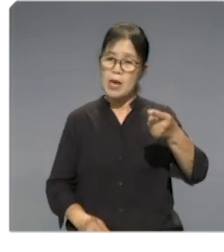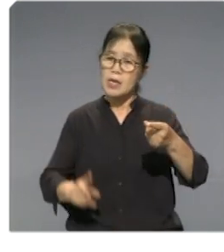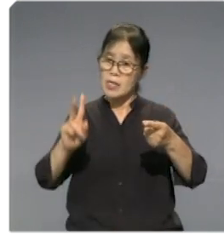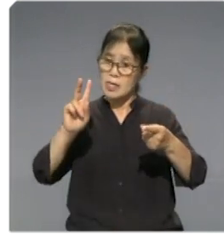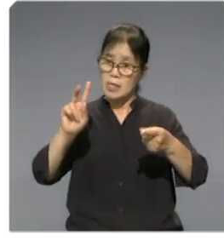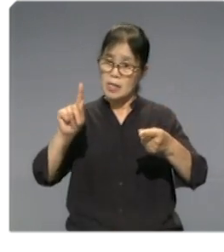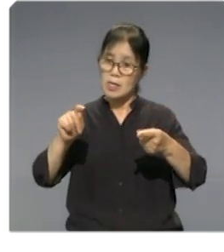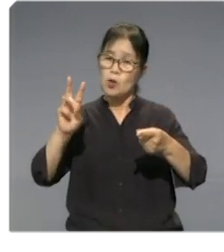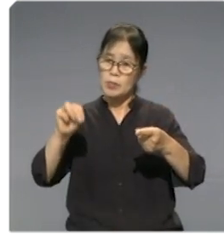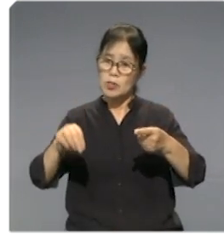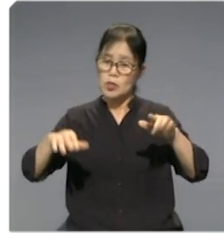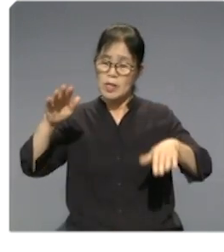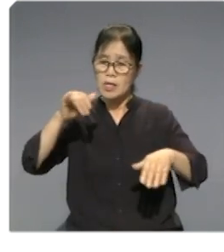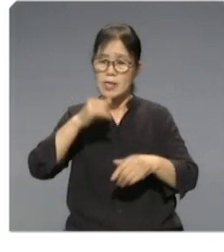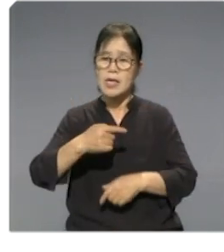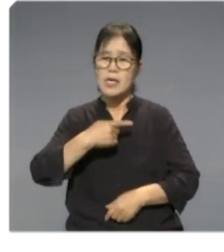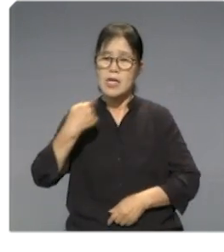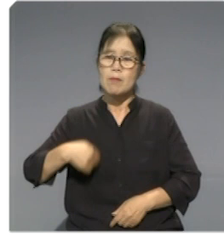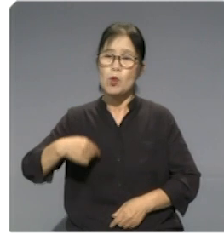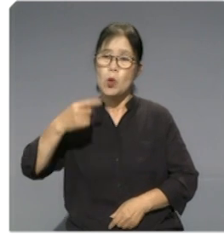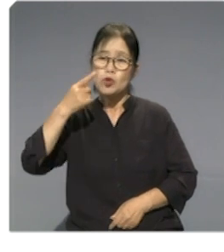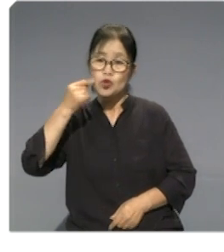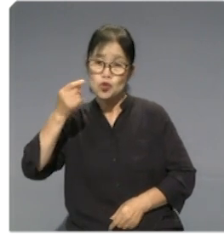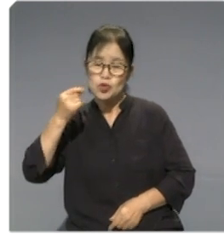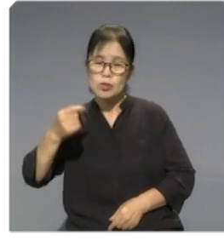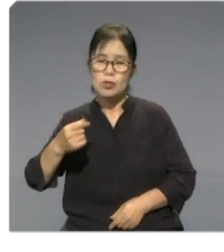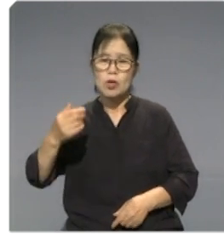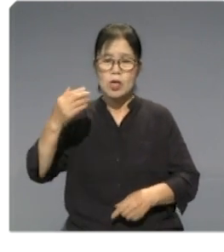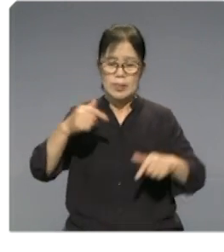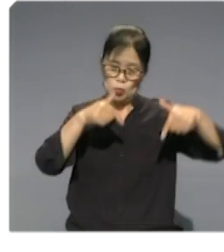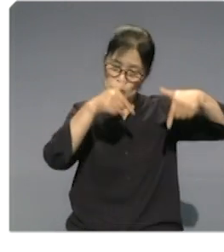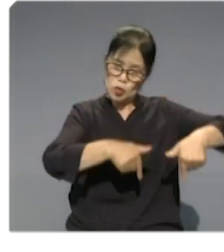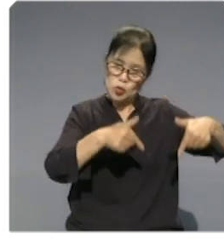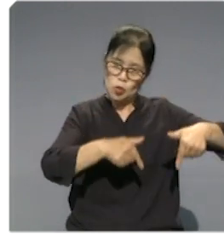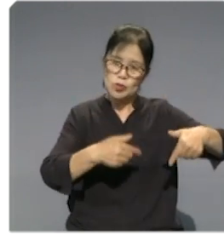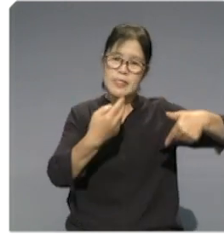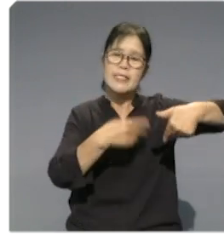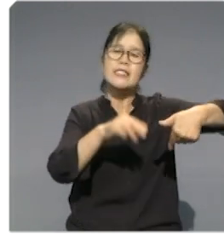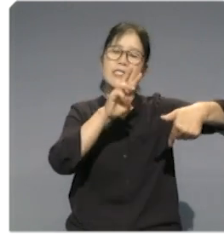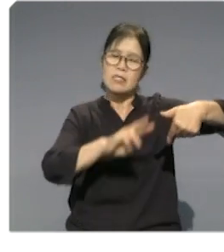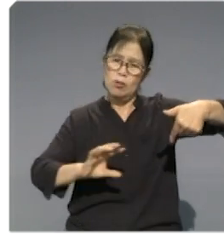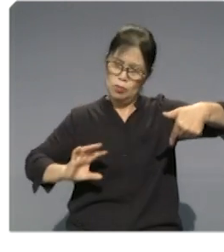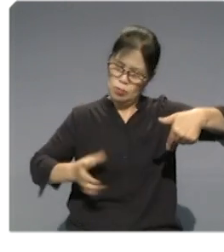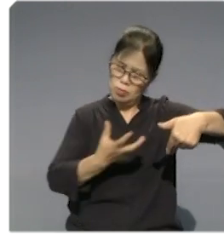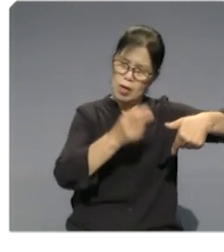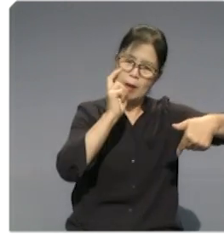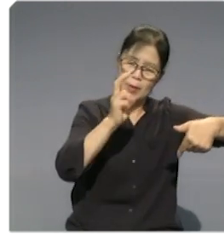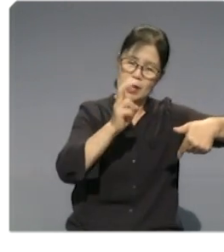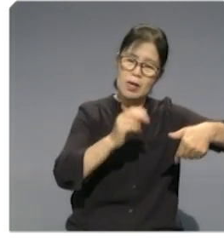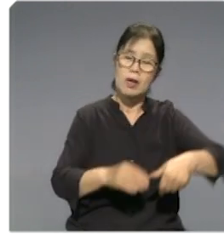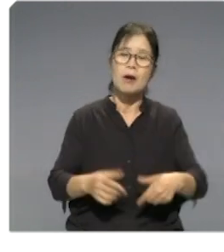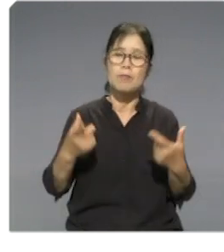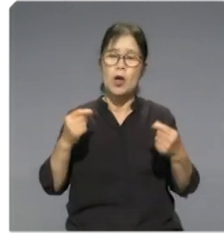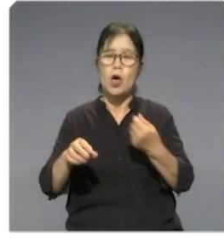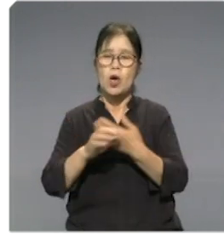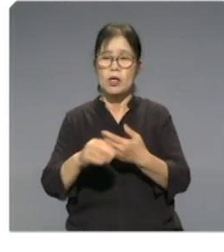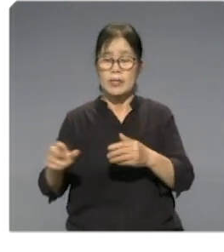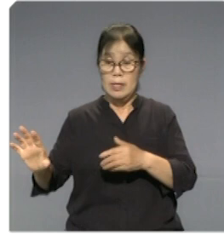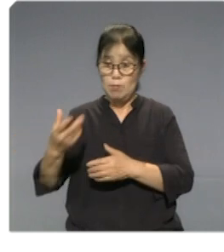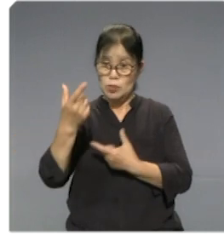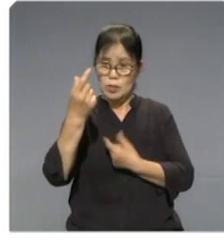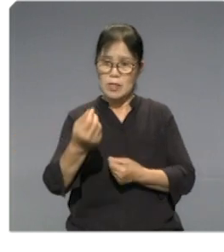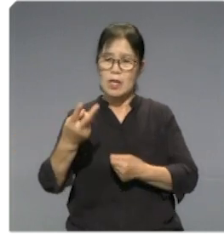정도 차이가 나는데요. 일본과 중국에서는 우리보다 좀더 서쪽으로 인천행을 예상합니다. 이렇게 되면 같은 태풍